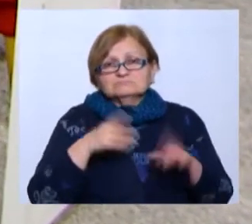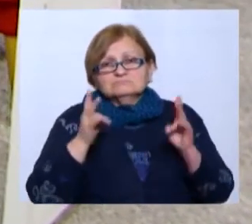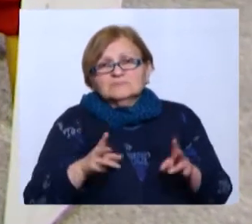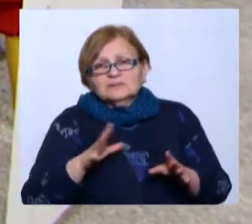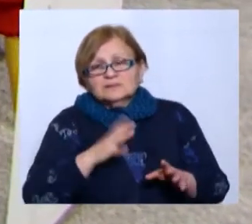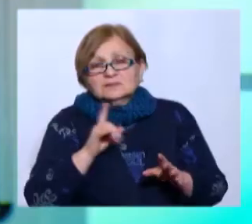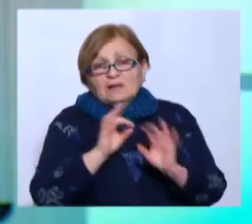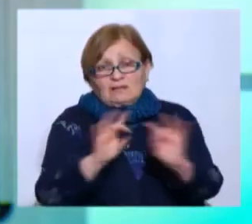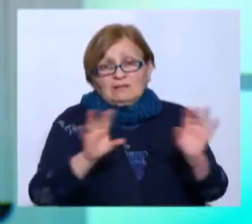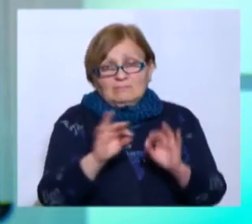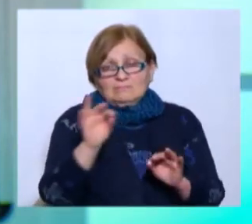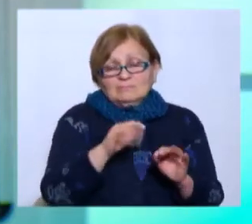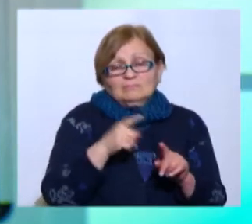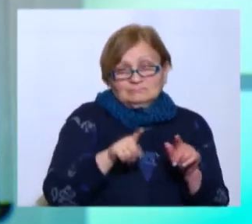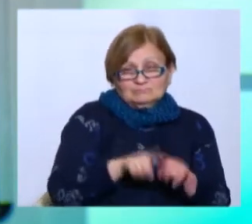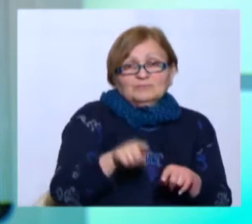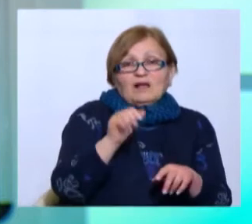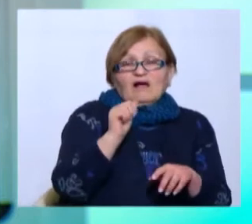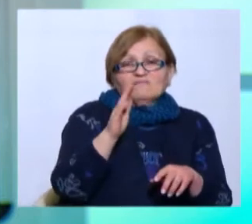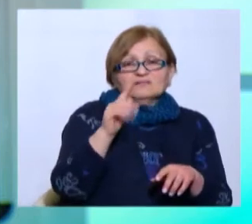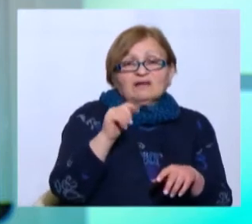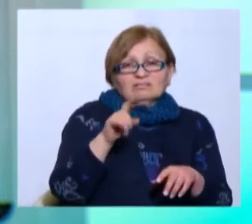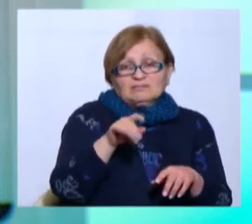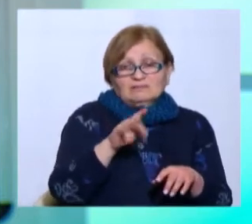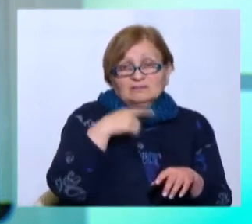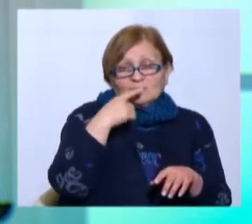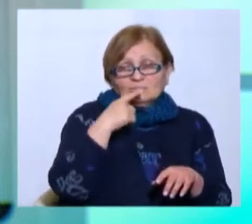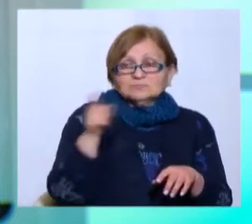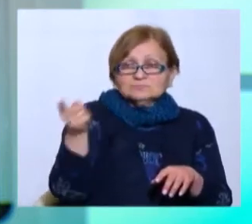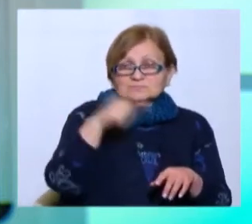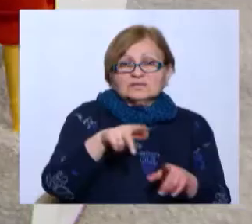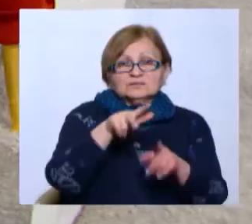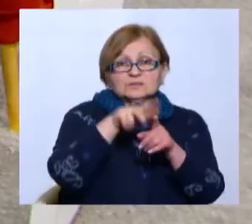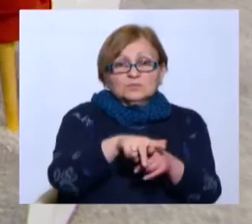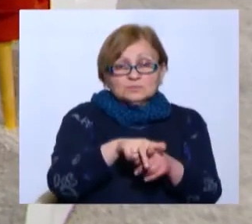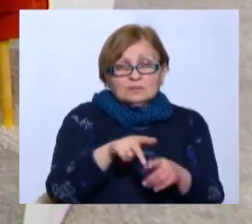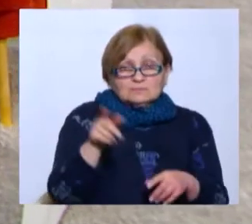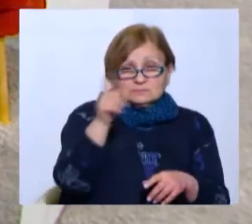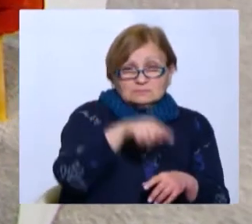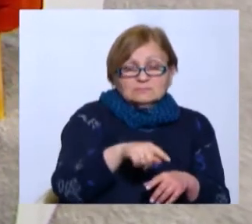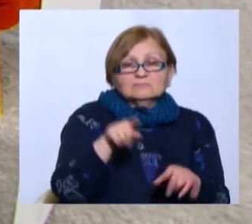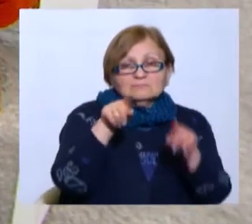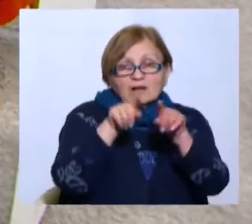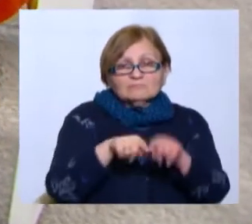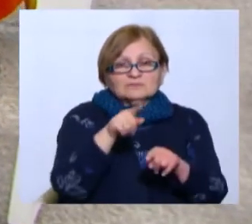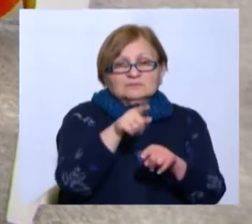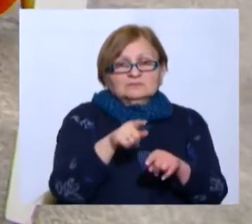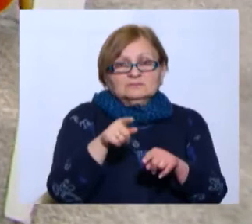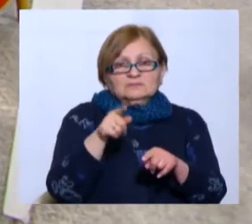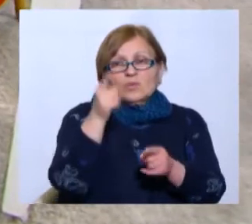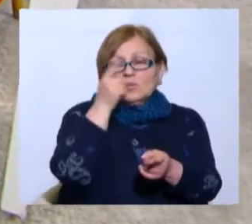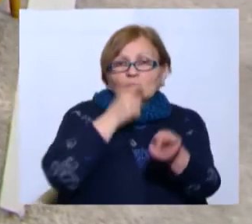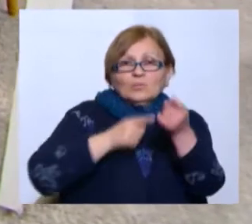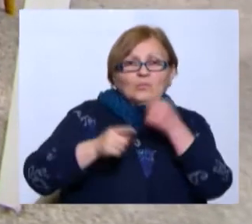მაგალითით გაბათილებაზე, ავთანდილმა რო აიძულა ტარიელი, რომ ცხენზე შემჯდარიყო, სწორედ ამითი იგი